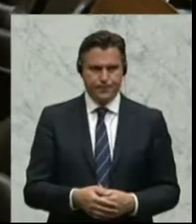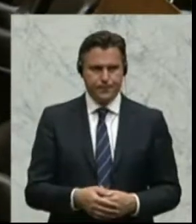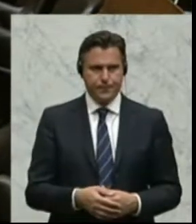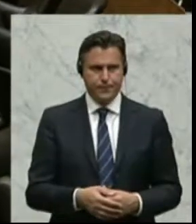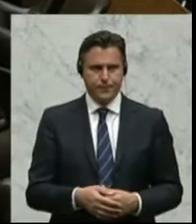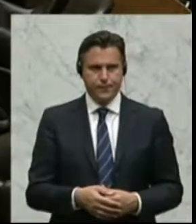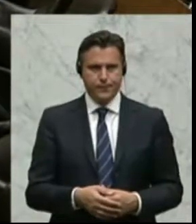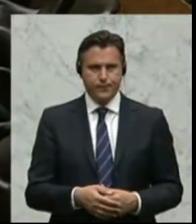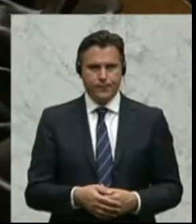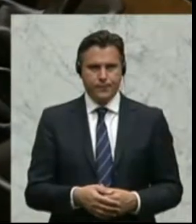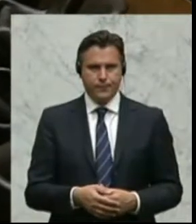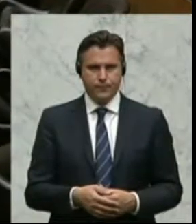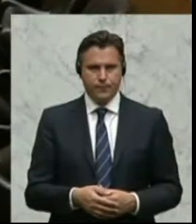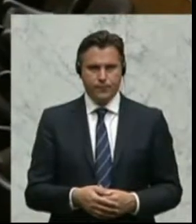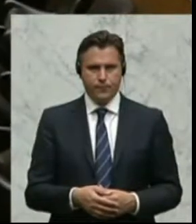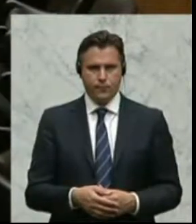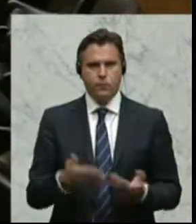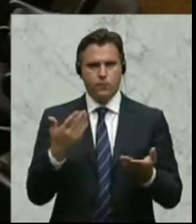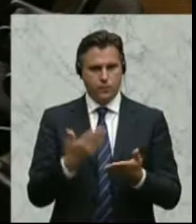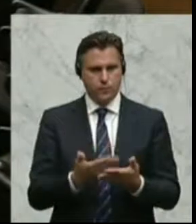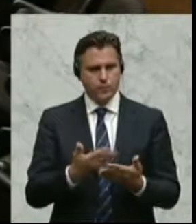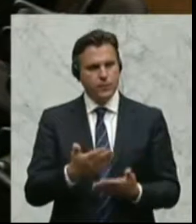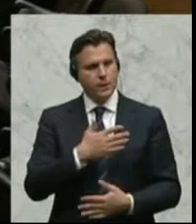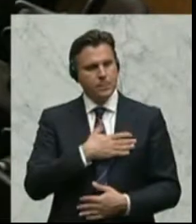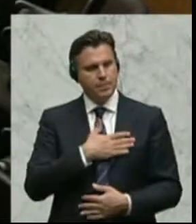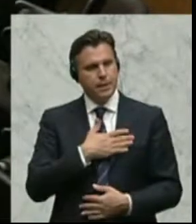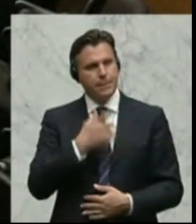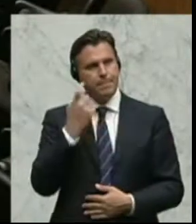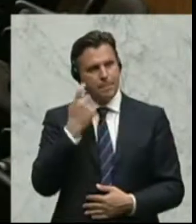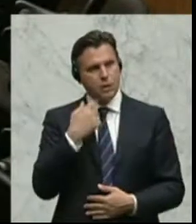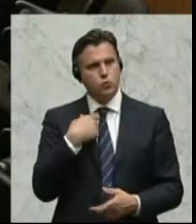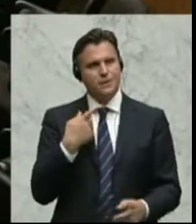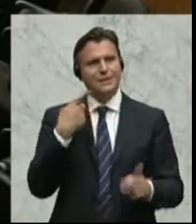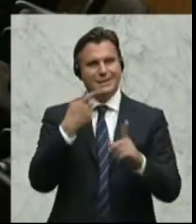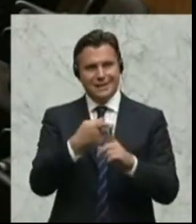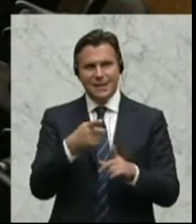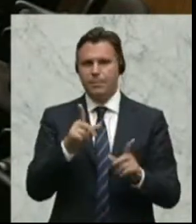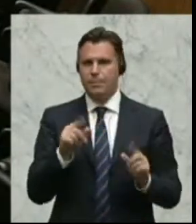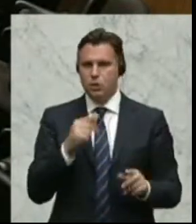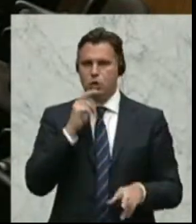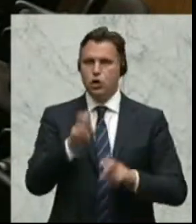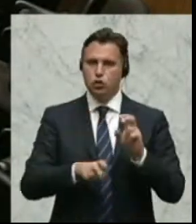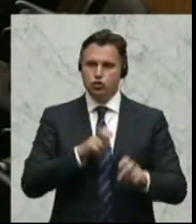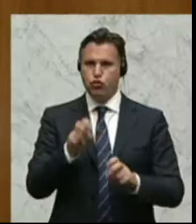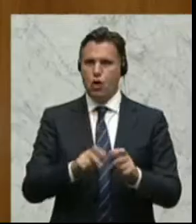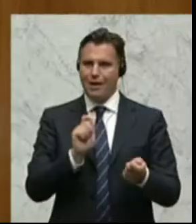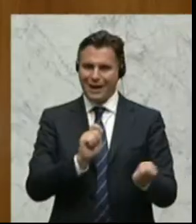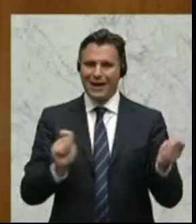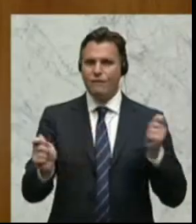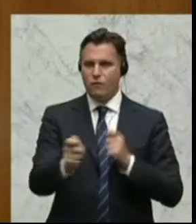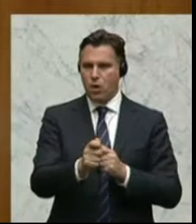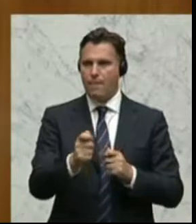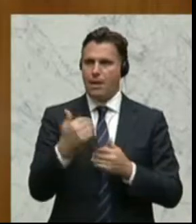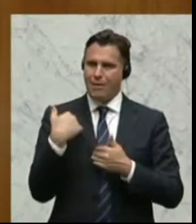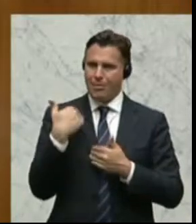Ich sage daher noch einmal aus meiner Sicht, was ich anstrebe, das ist eine Steuerreform, die eine echte Entlastung bringt. Ich will